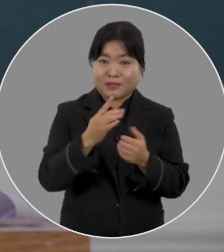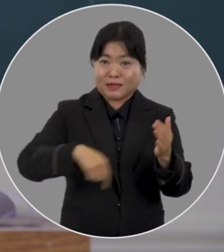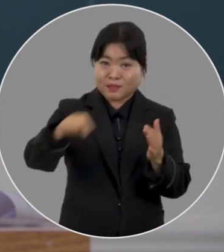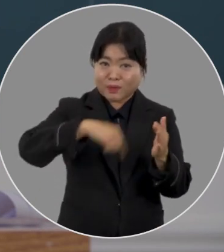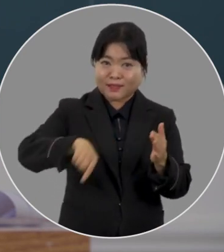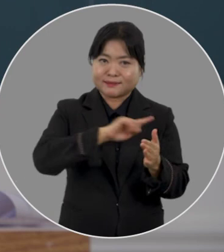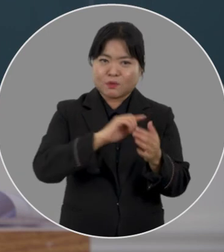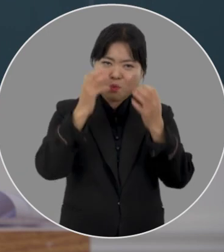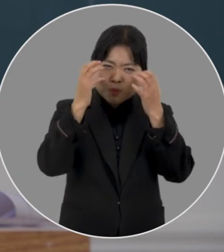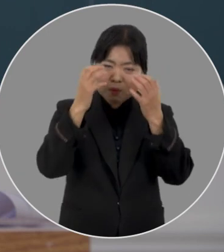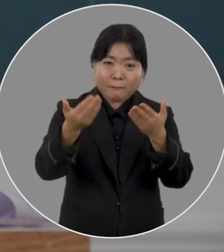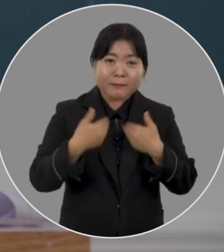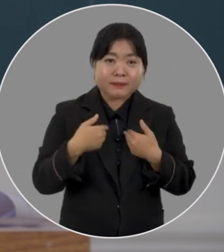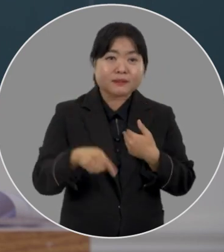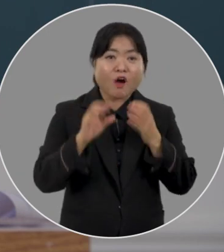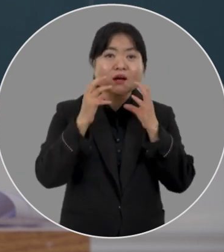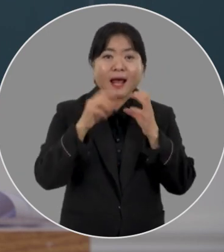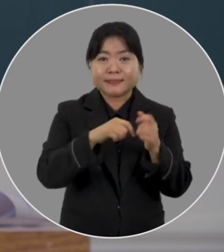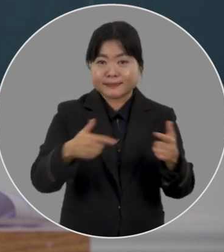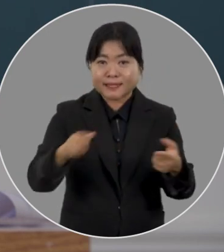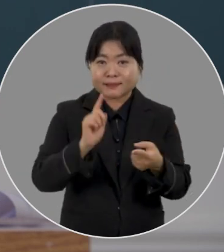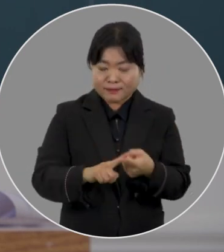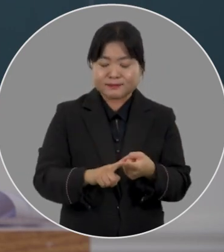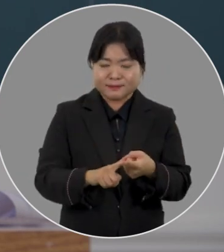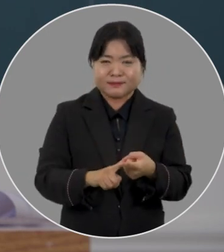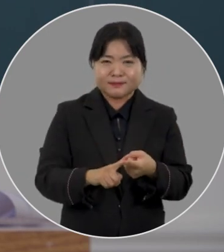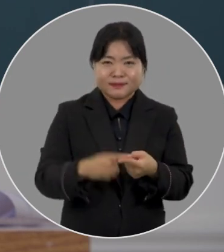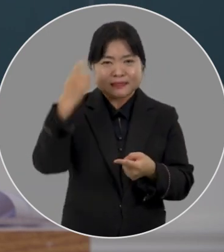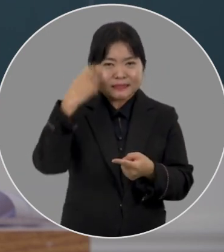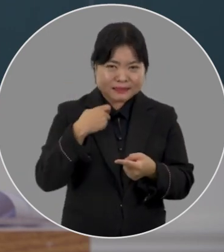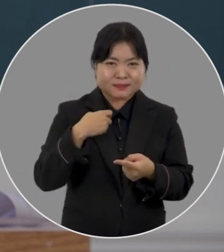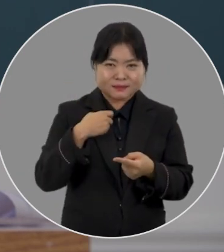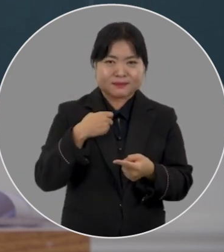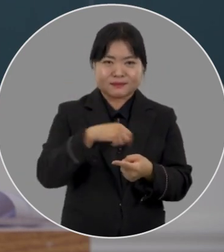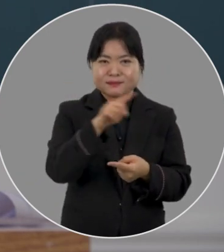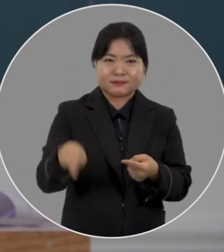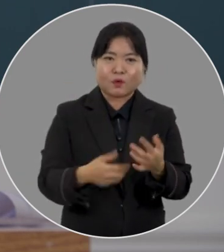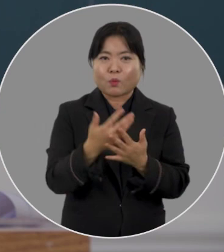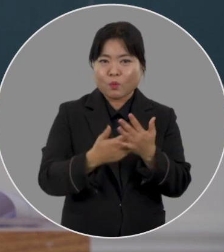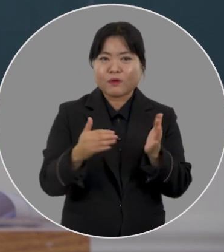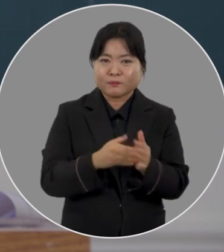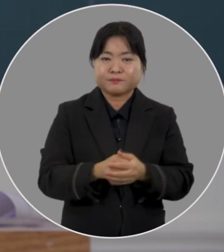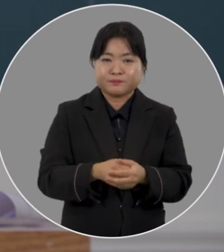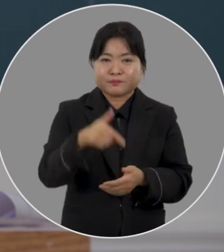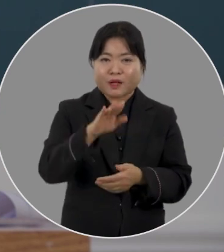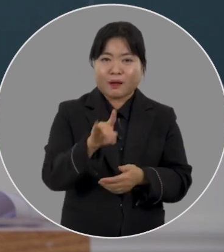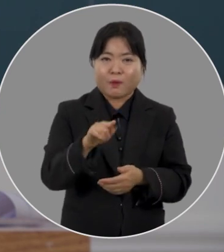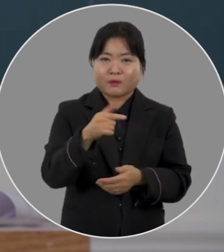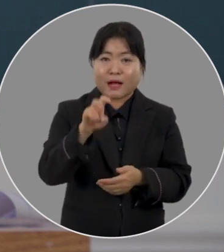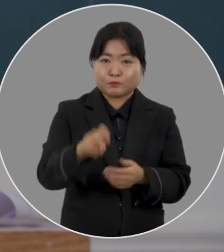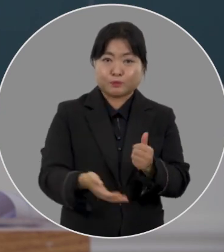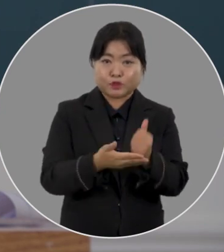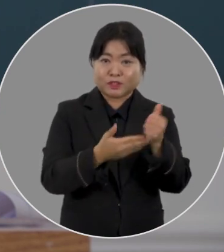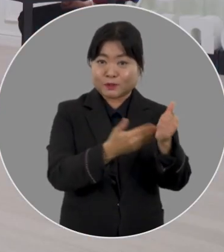상황에서 가장 고통받는 게 어린 아이들이다라는 걸 이렇게 절절하게 느껴지는 그런 영화거든요. 그래서 가버나움